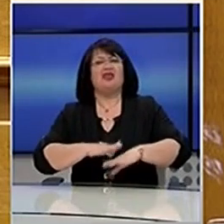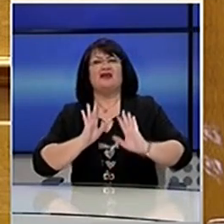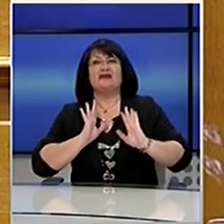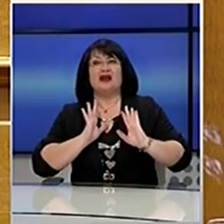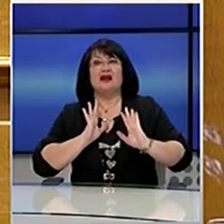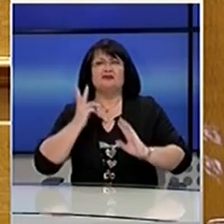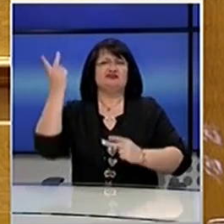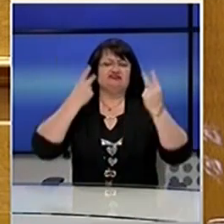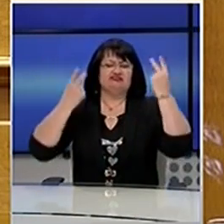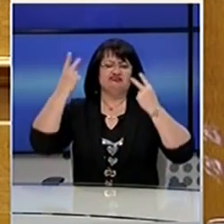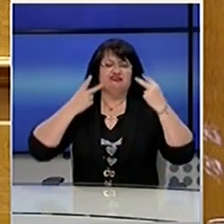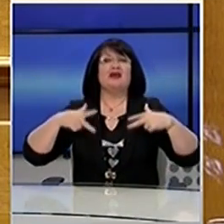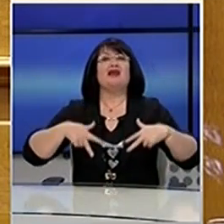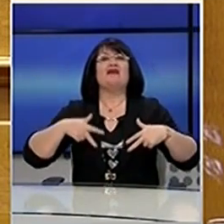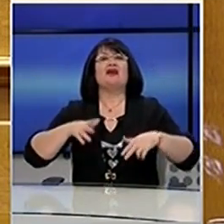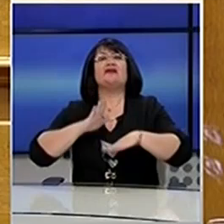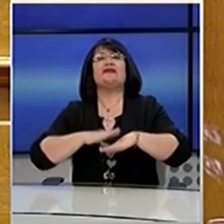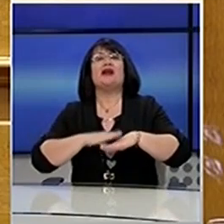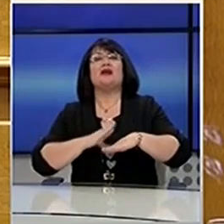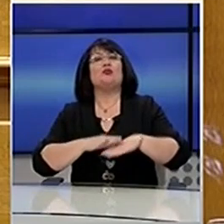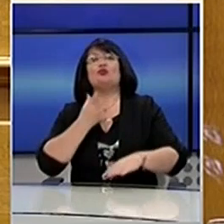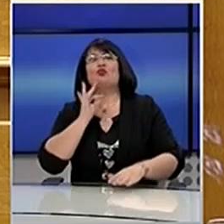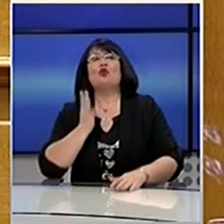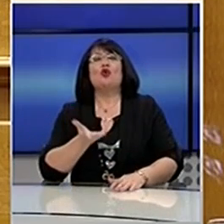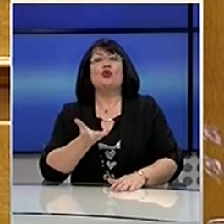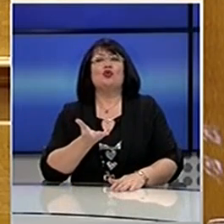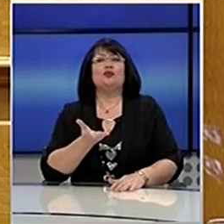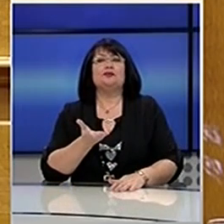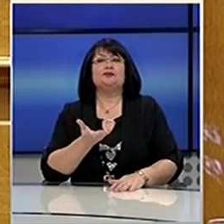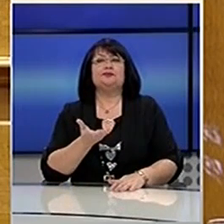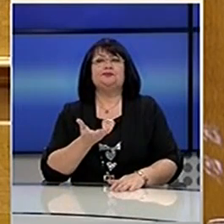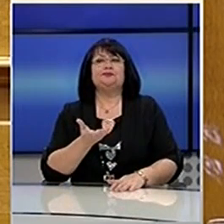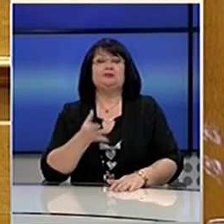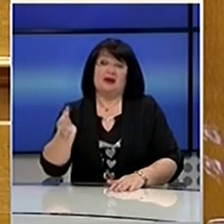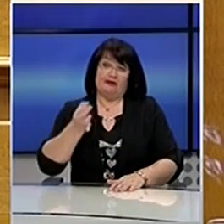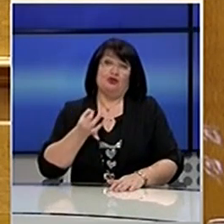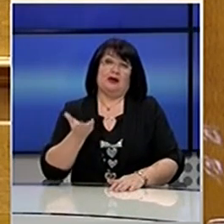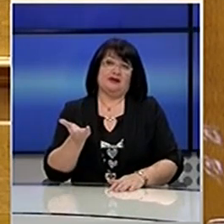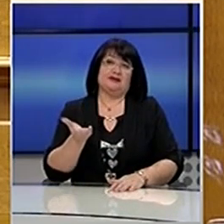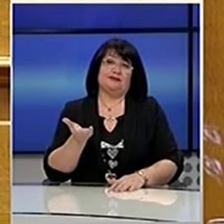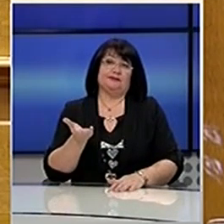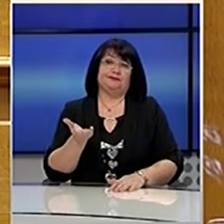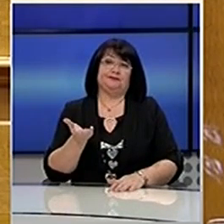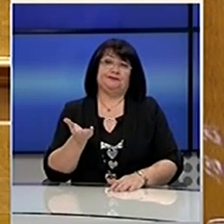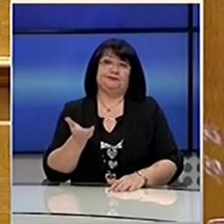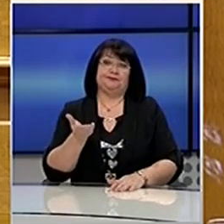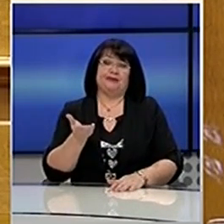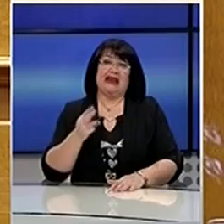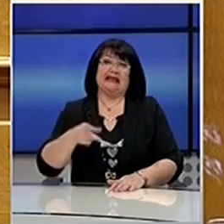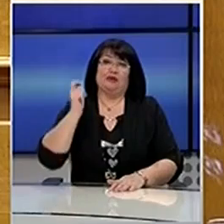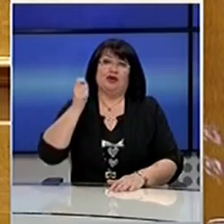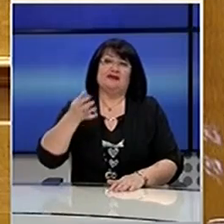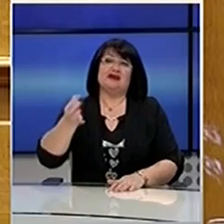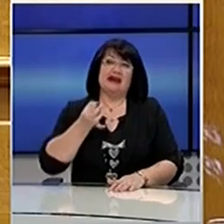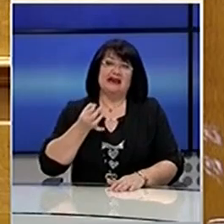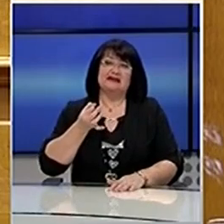η κυβέρνηση. Γιατί αυτό ισχυρίζεστε όταν λέτε ότι